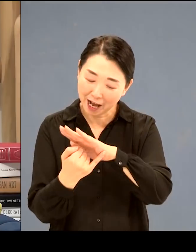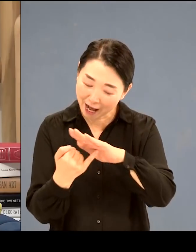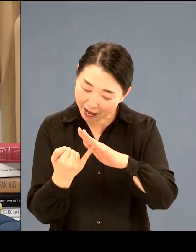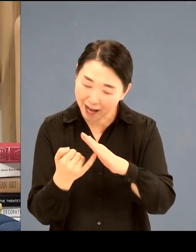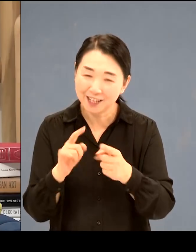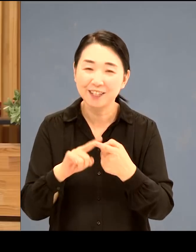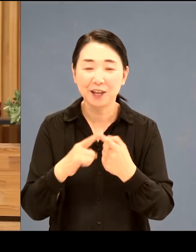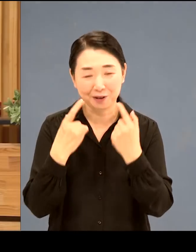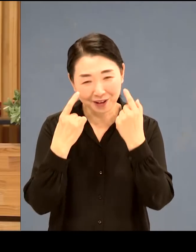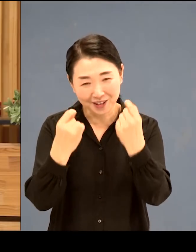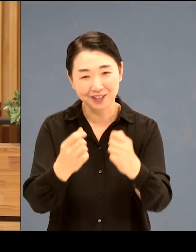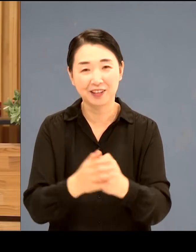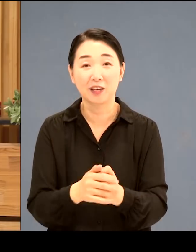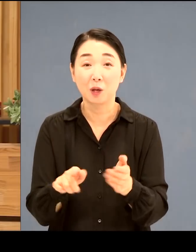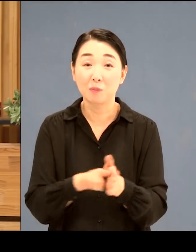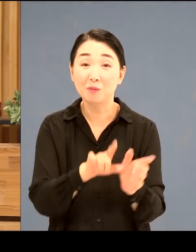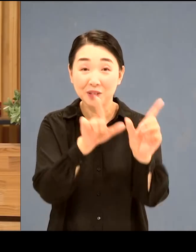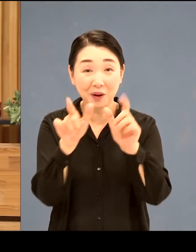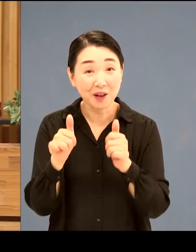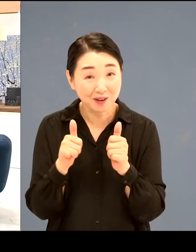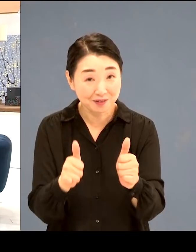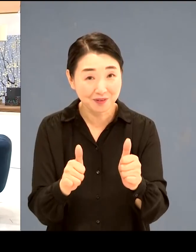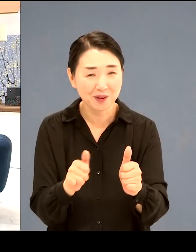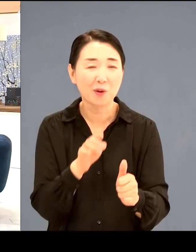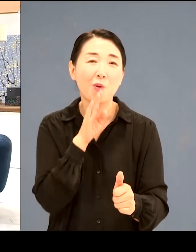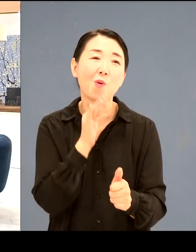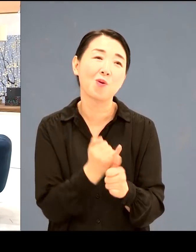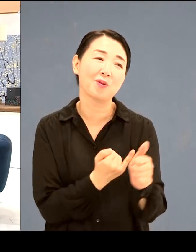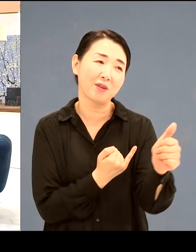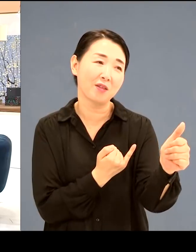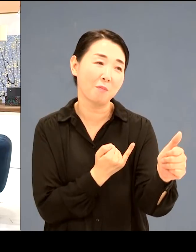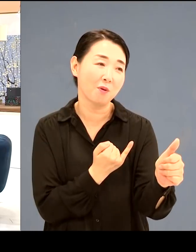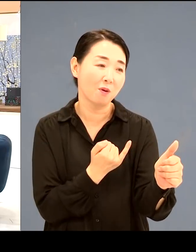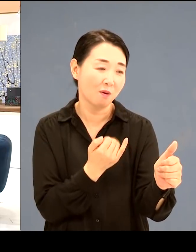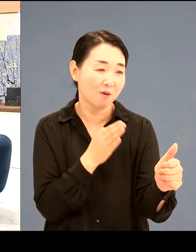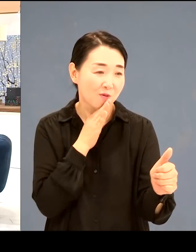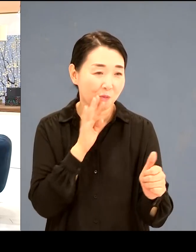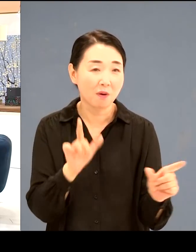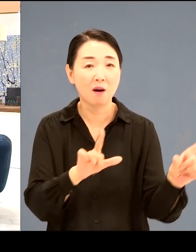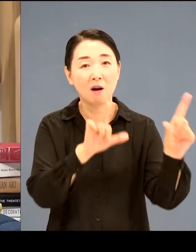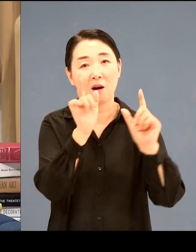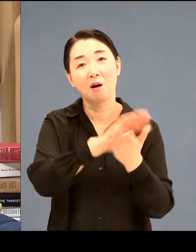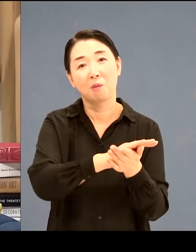네, 변함없이. 믿음 생활도 열심히 하시고. 네, 저희 남편이 너무 바뀌었어요. 어떻게요?